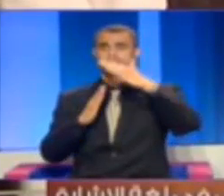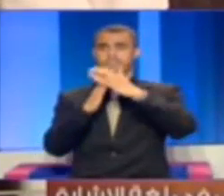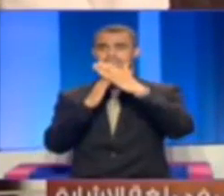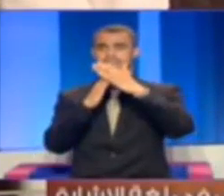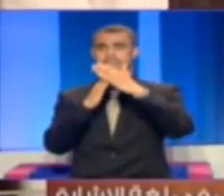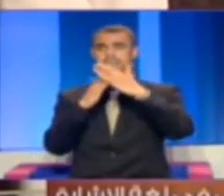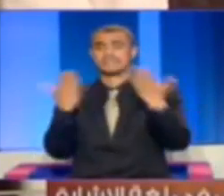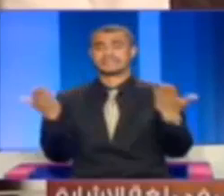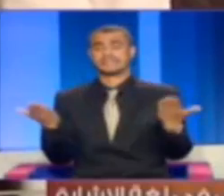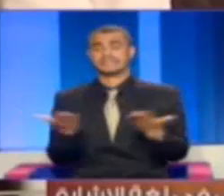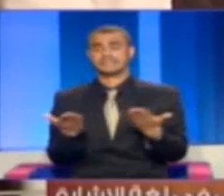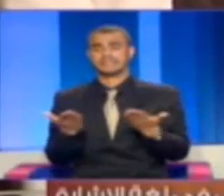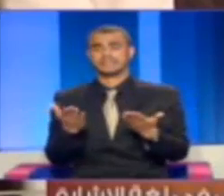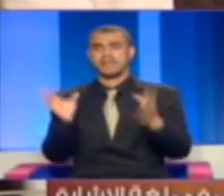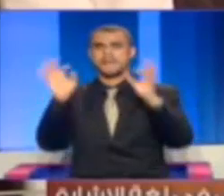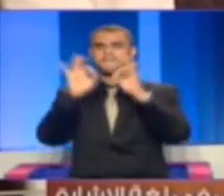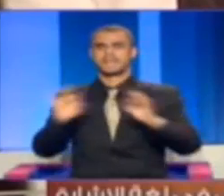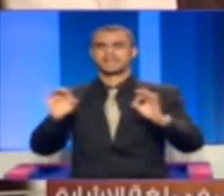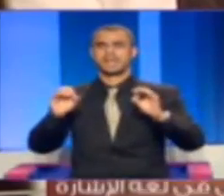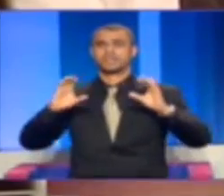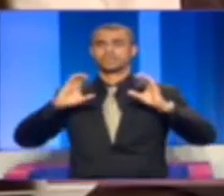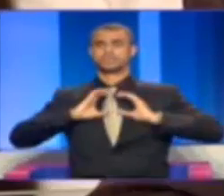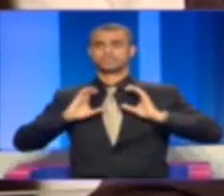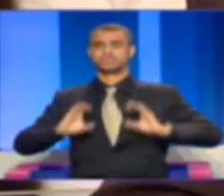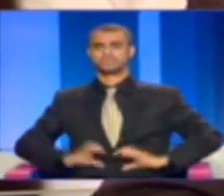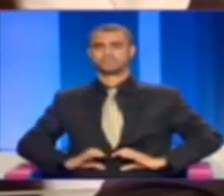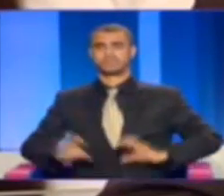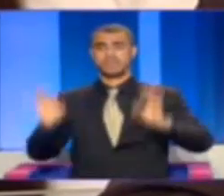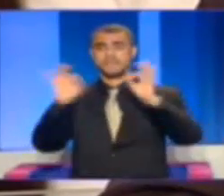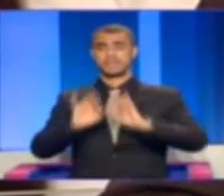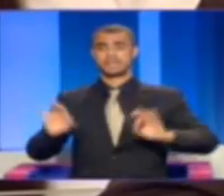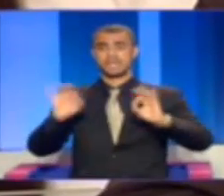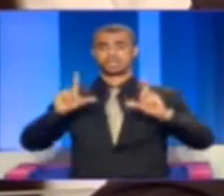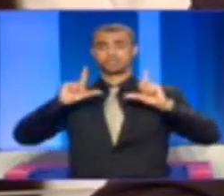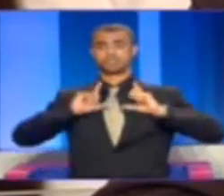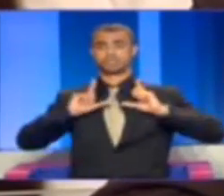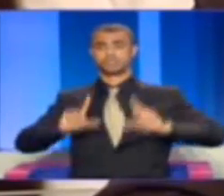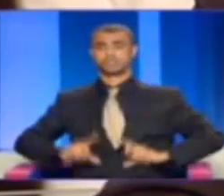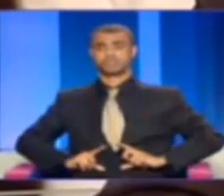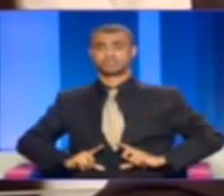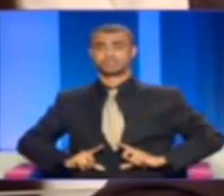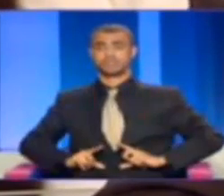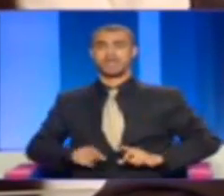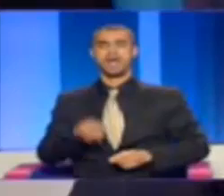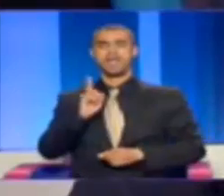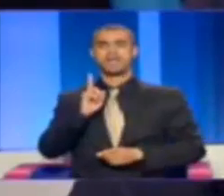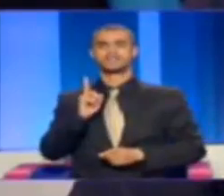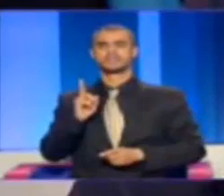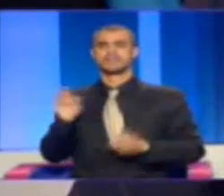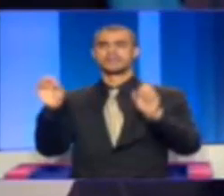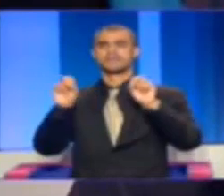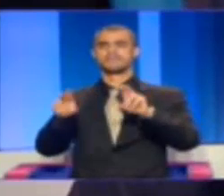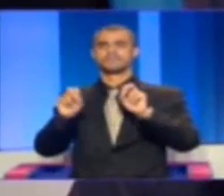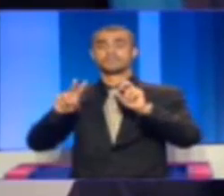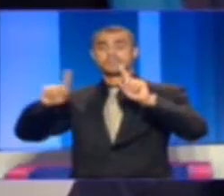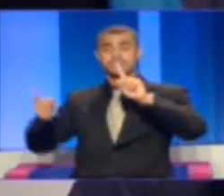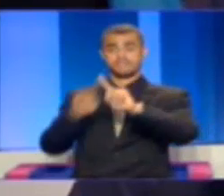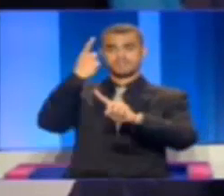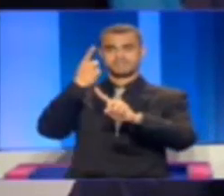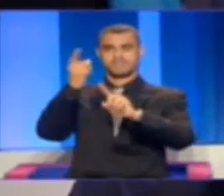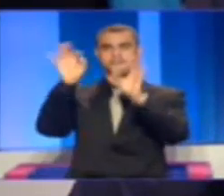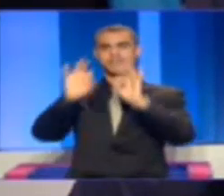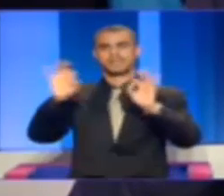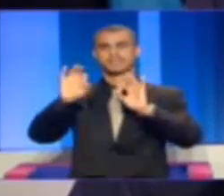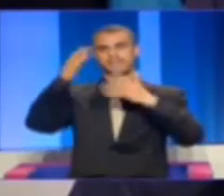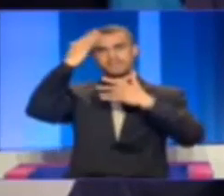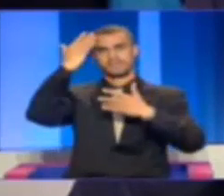الصم، وهذه معروفه بالنسبه للمغرب. ما كاينش تعليم ثانوي، ما كاينش تعليم عالي خاص بهذه، ما كاينش ثانوي لان ما كاينش اطور، ما متكوناش اطور في هذا الميدان هذا